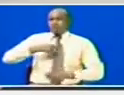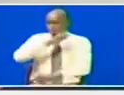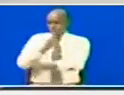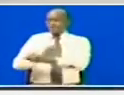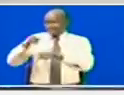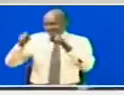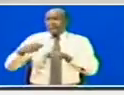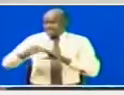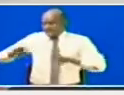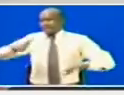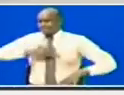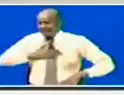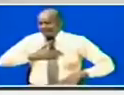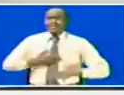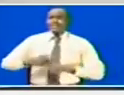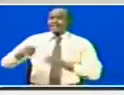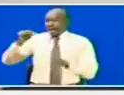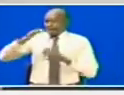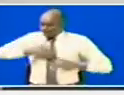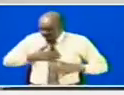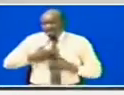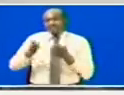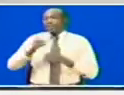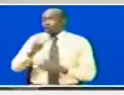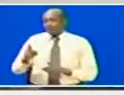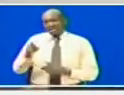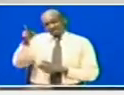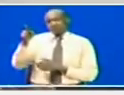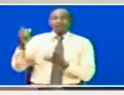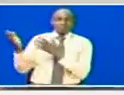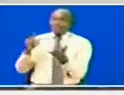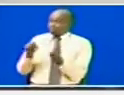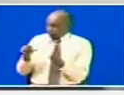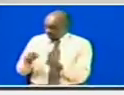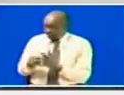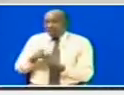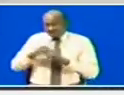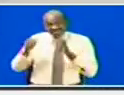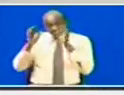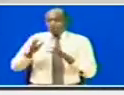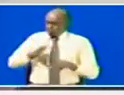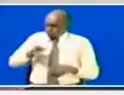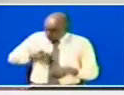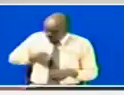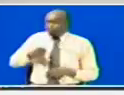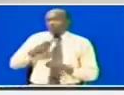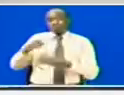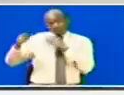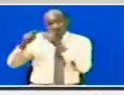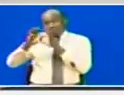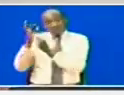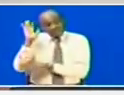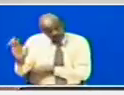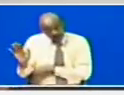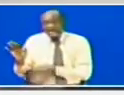ndio busi, yeye ndio kichwa, yeye ndio kutoa amri na kadhalika. Hilo nafikiri litatatiza ndoa. Lakini iwapo mwanamke ni wa kuwekeza, anajua kufanya